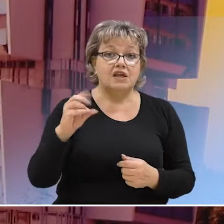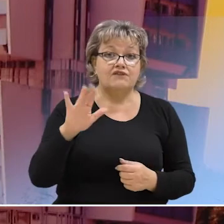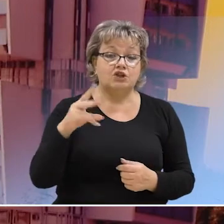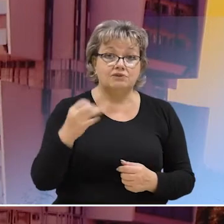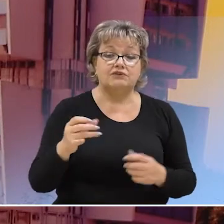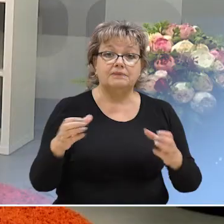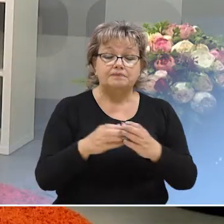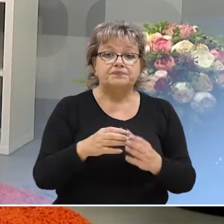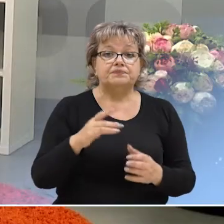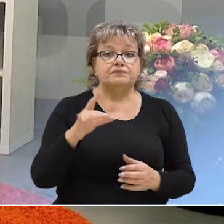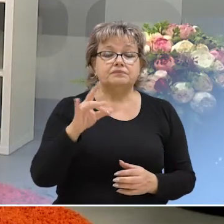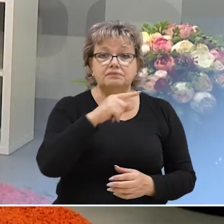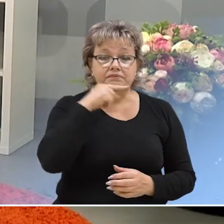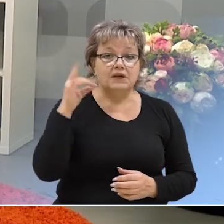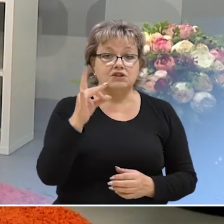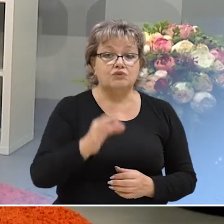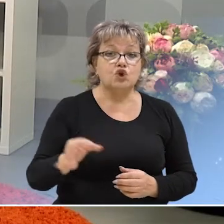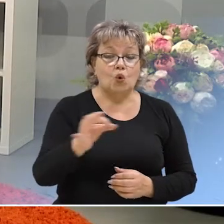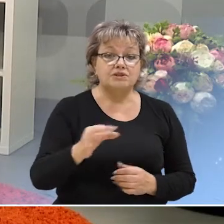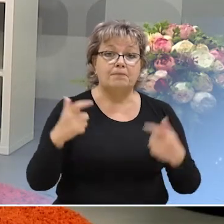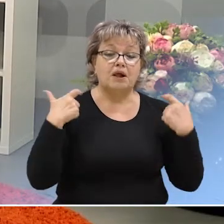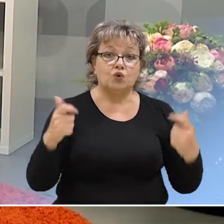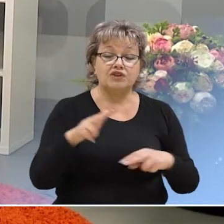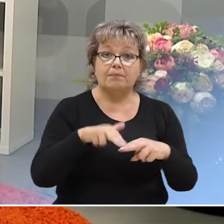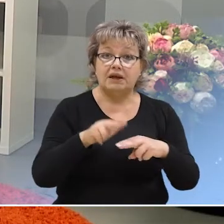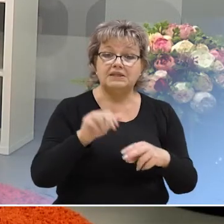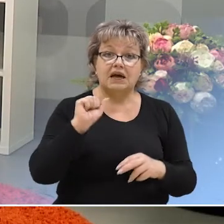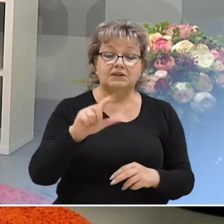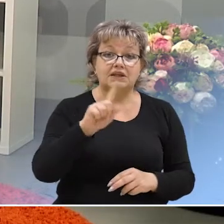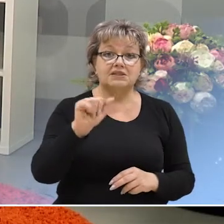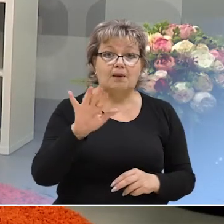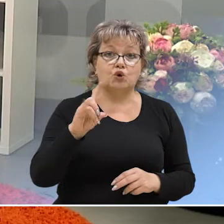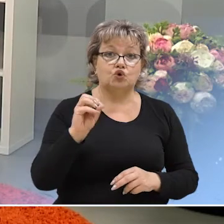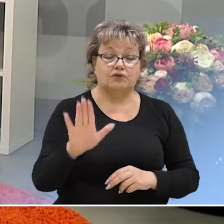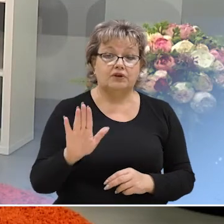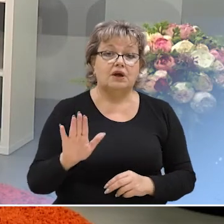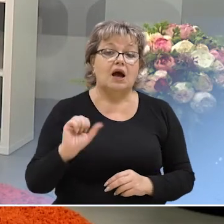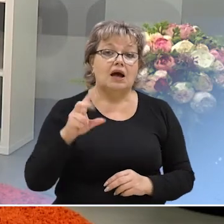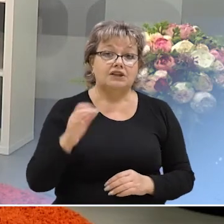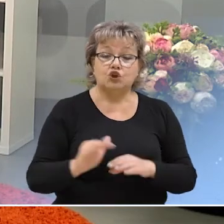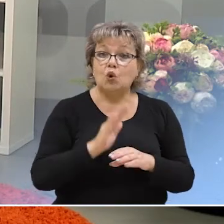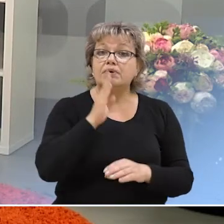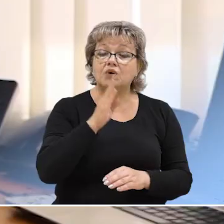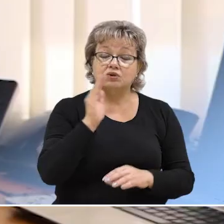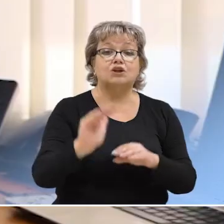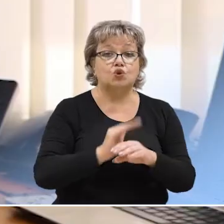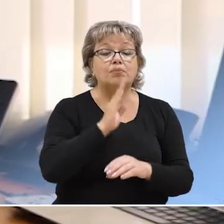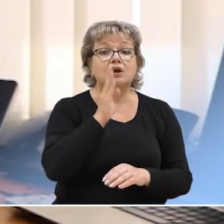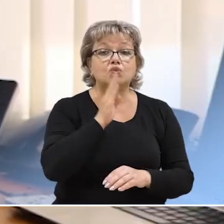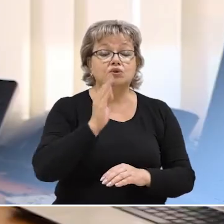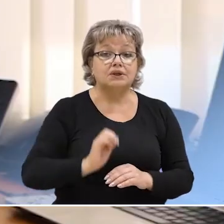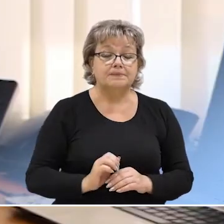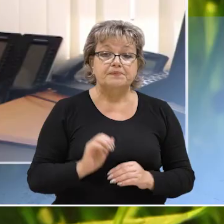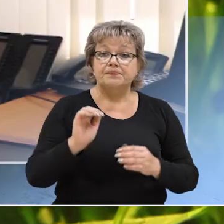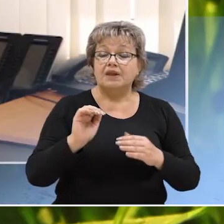управления вневедомственной охраны войск Национальной гвардии России по Ростовской области полковник полиции Андрей Заброда. Доброе утро.